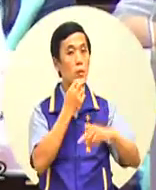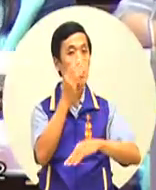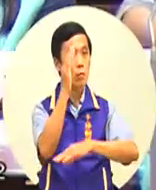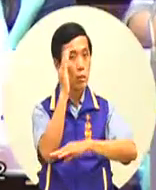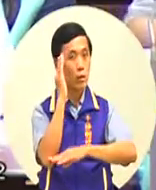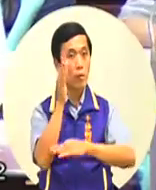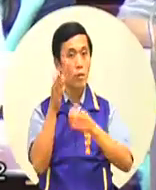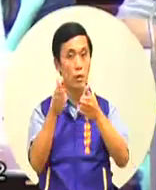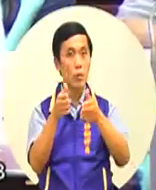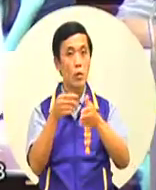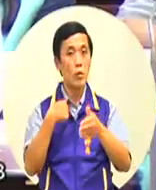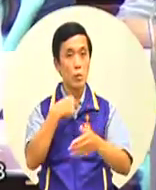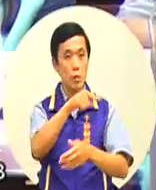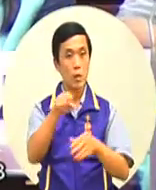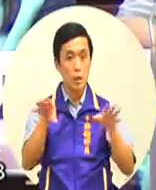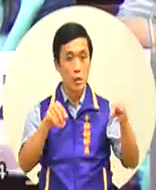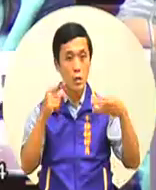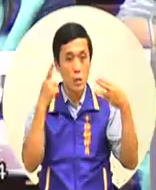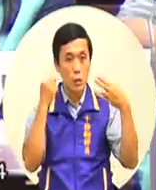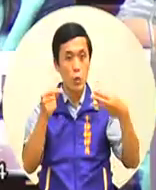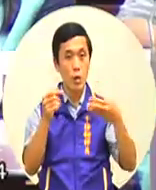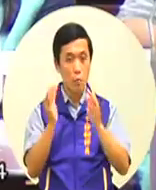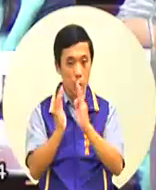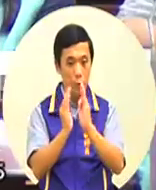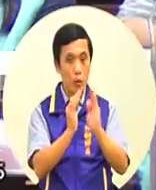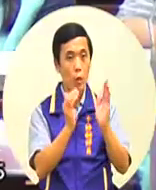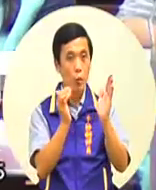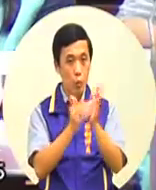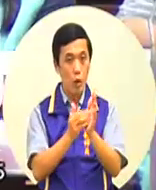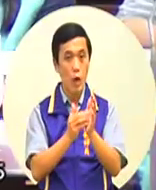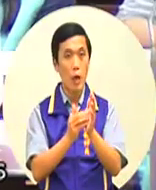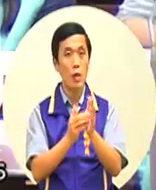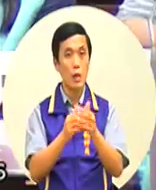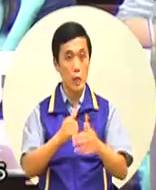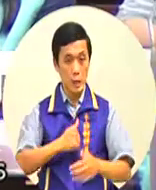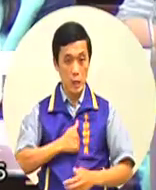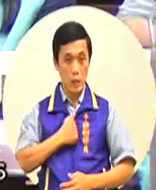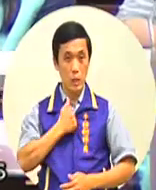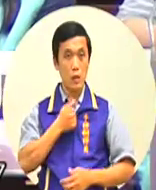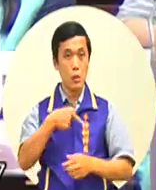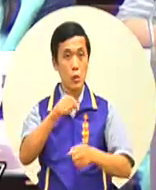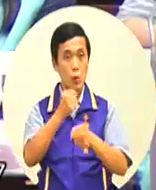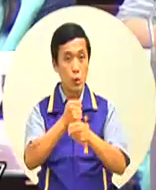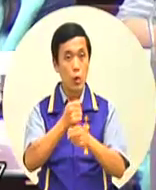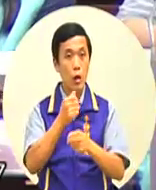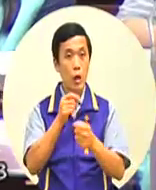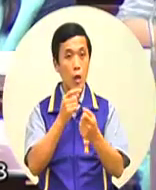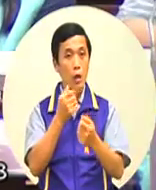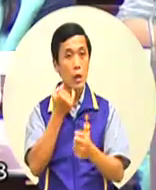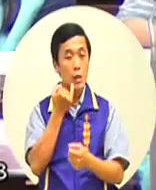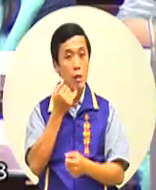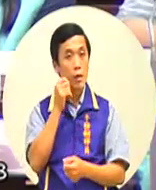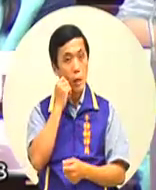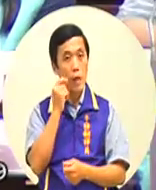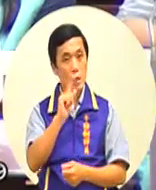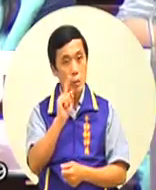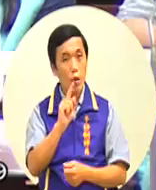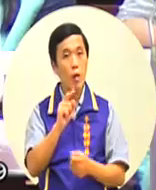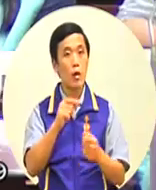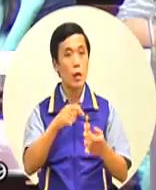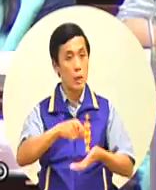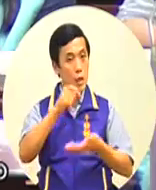在地的，我们资源盘整完之后，有一些执行面上的一些，不管是困难，或者是建议，或者是修订的一